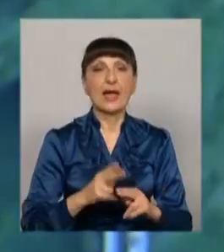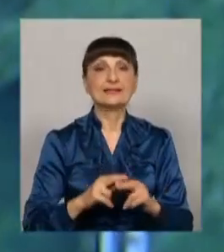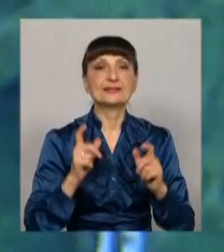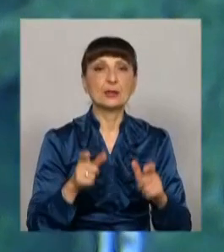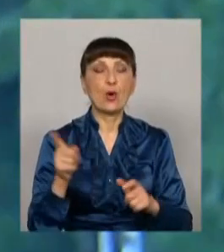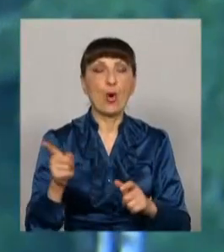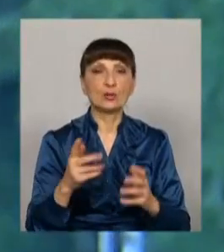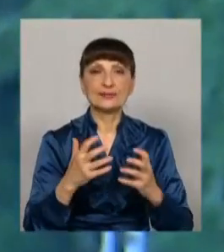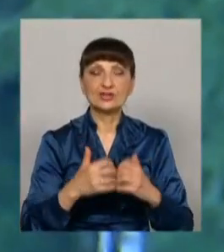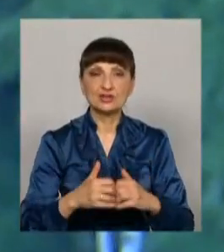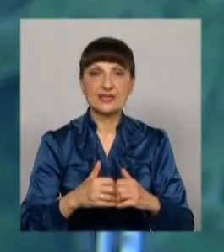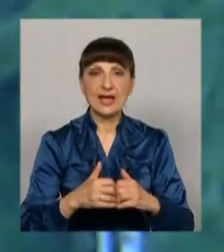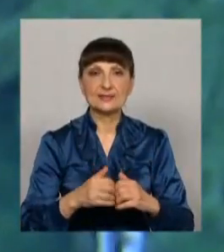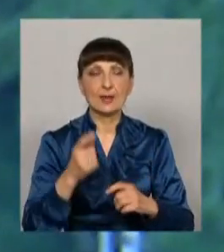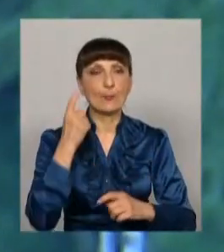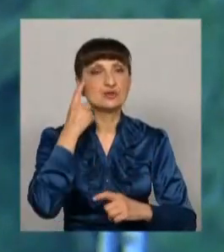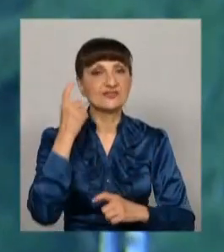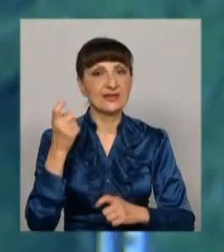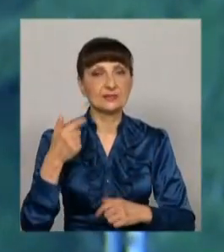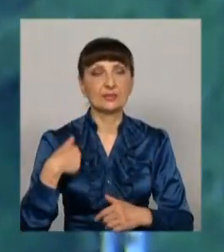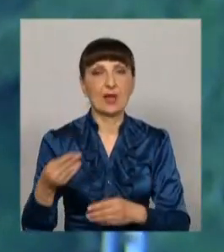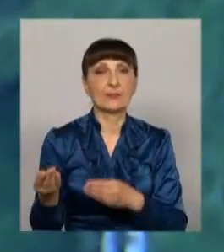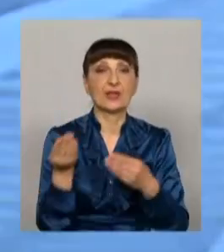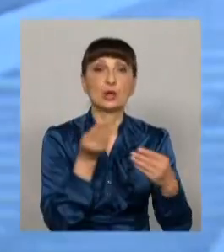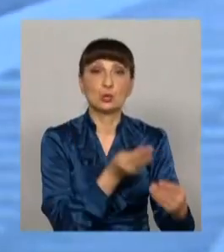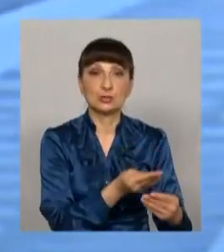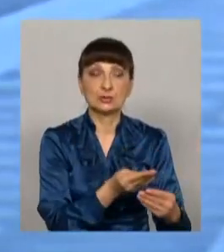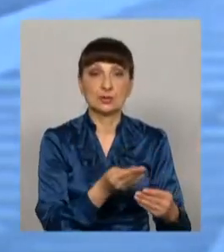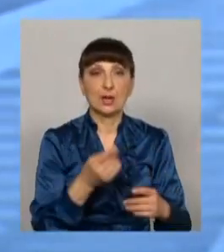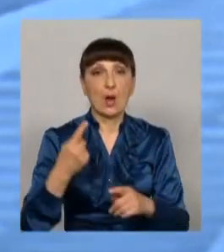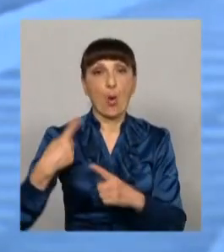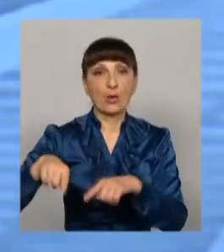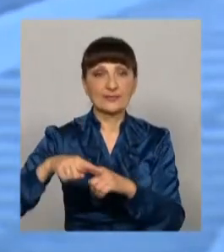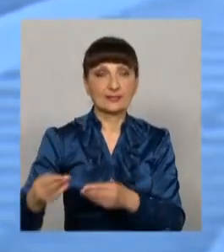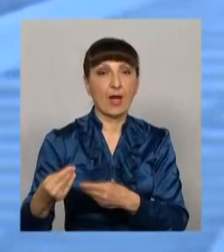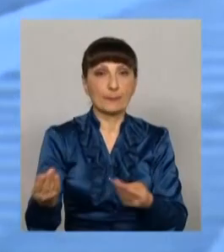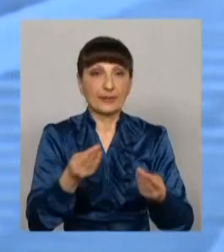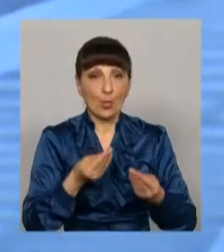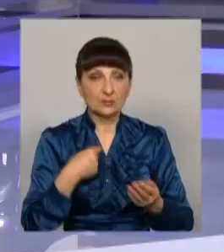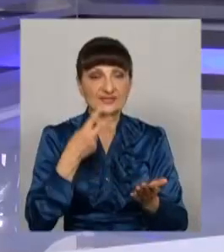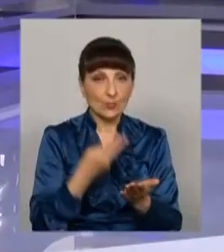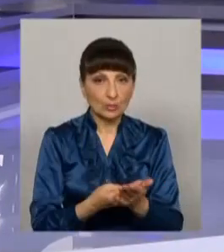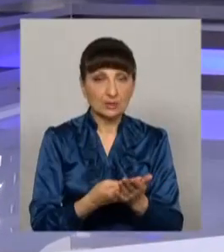начисляется как он, по сведениям, которые нам представляет уполномоченный орган ежегодно,